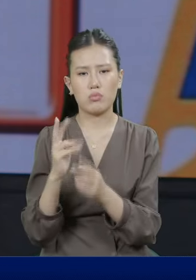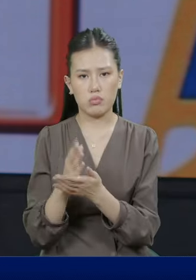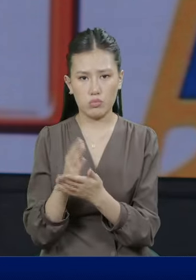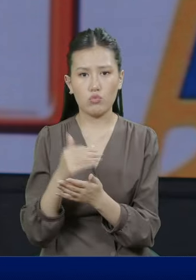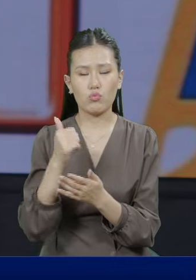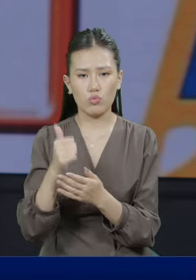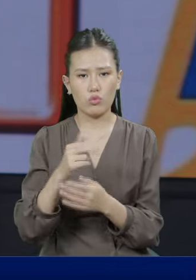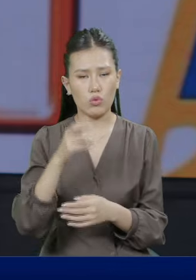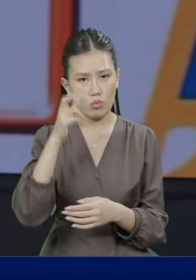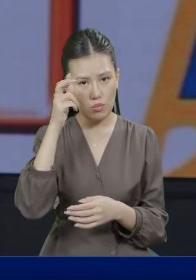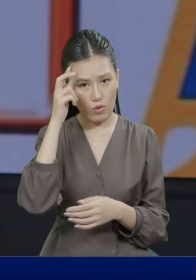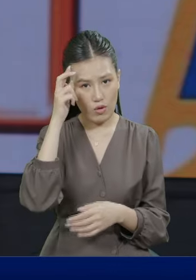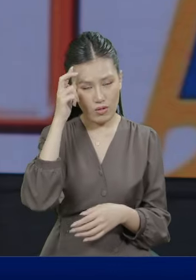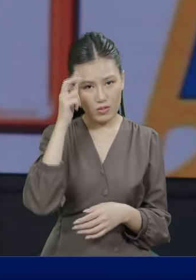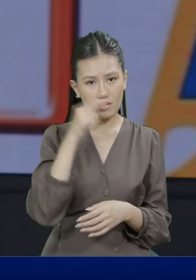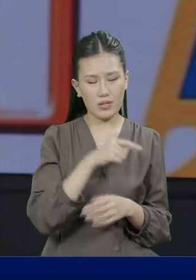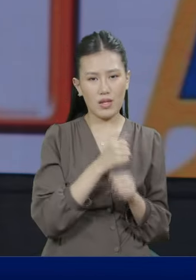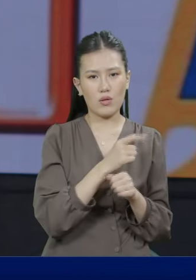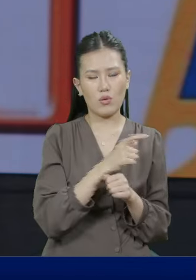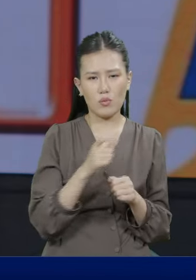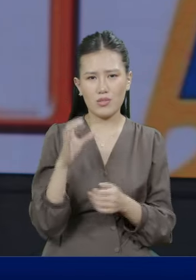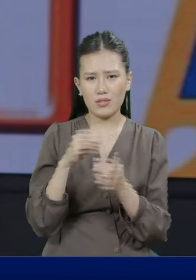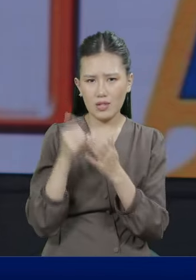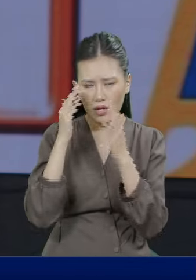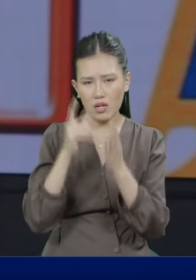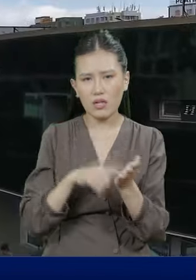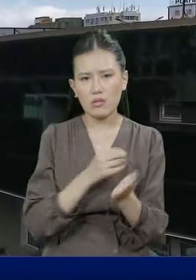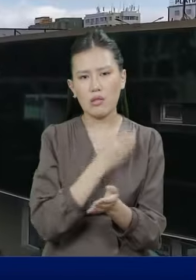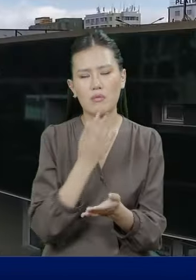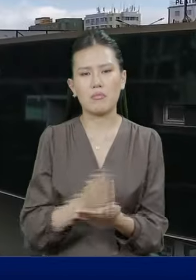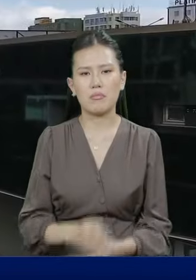салбарын энэхүү стандартыг нь илүү сайн анхаарах хэрэгтэй гэдгийг сануулж байна.